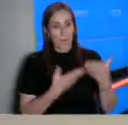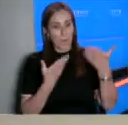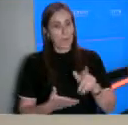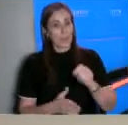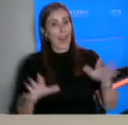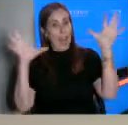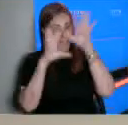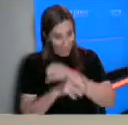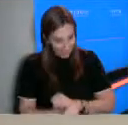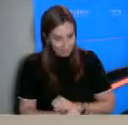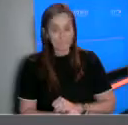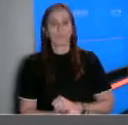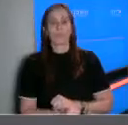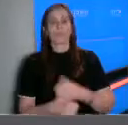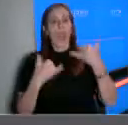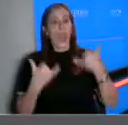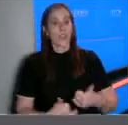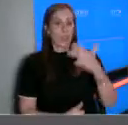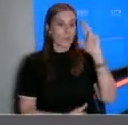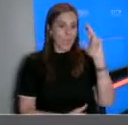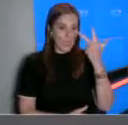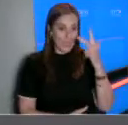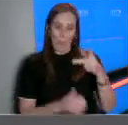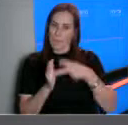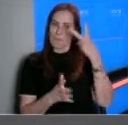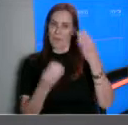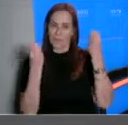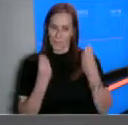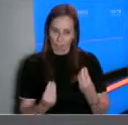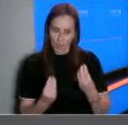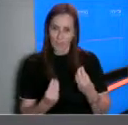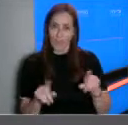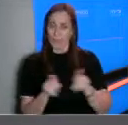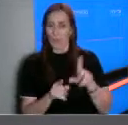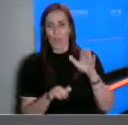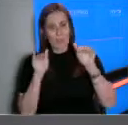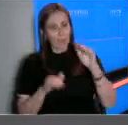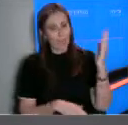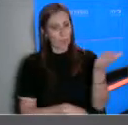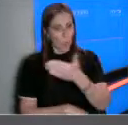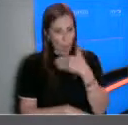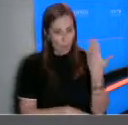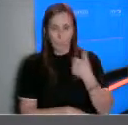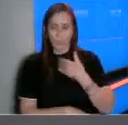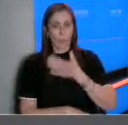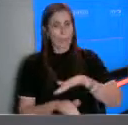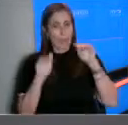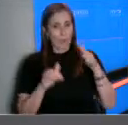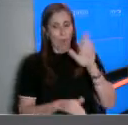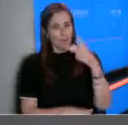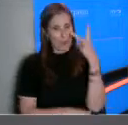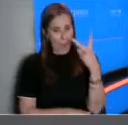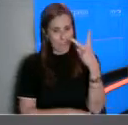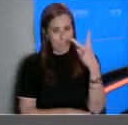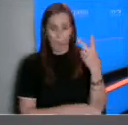ברוכים הבאים למשכן לילה. היום יום שלישי, פעמיים כי טוב. וכפי שאני מברך את כולן, אני רוצה לברך עוד